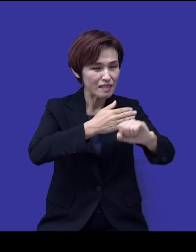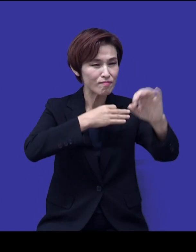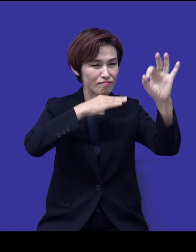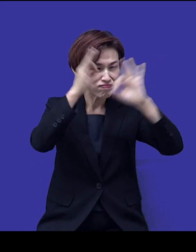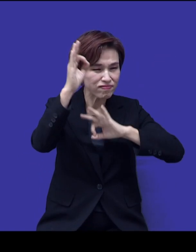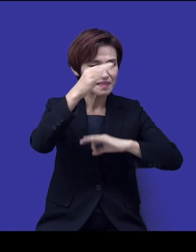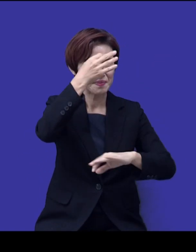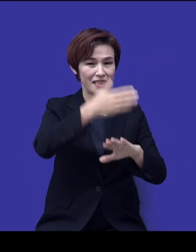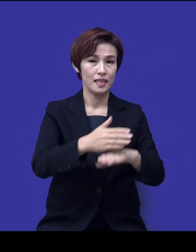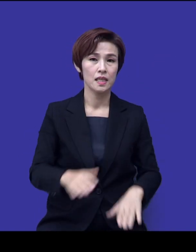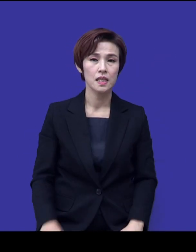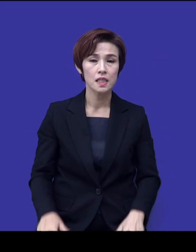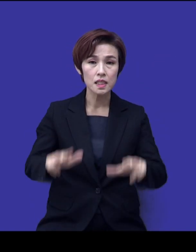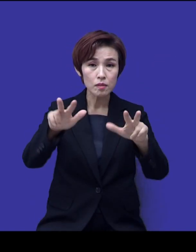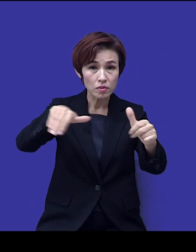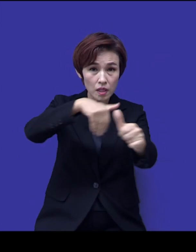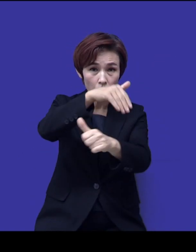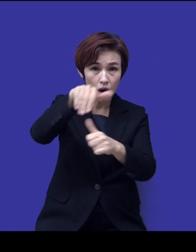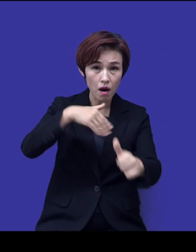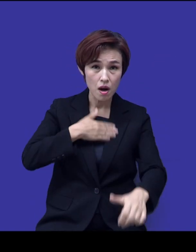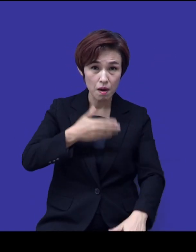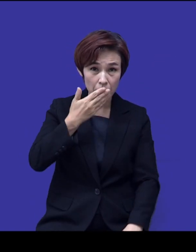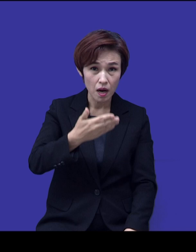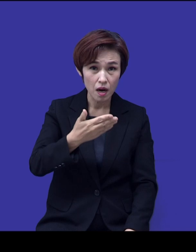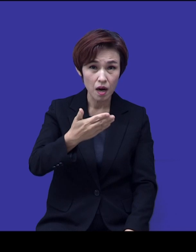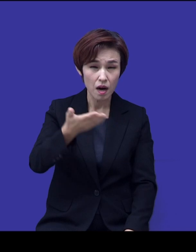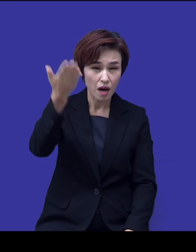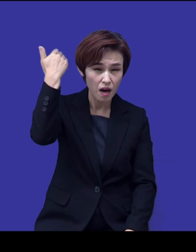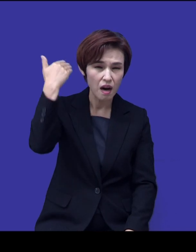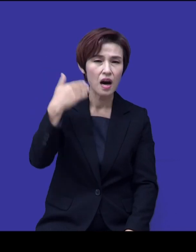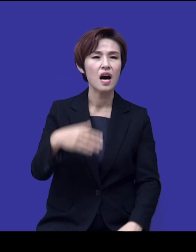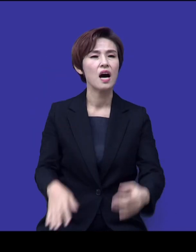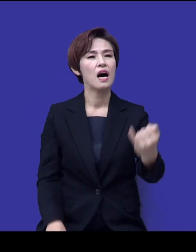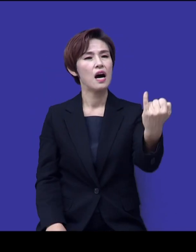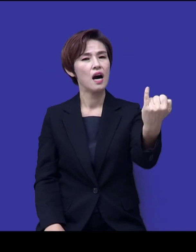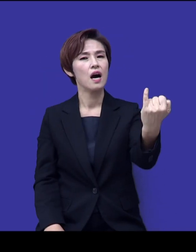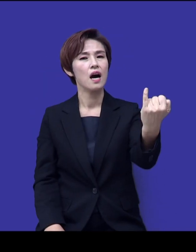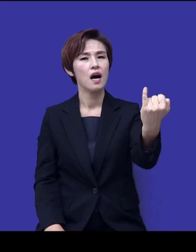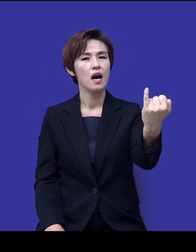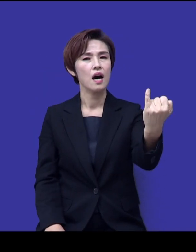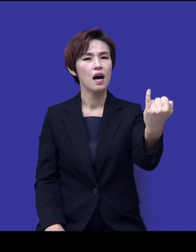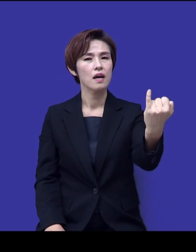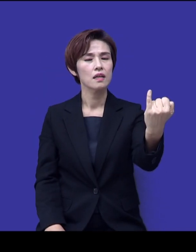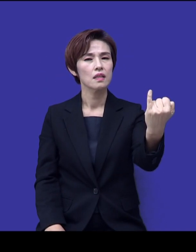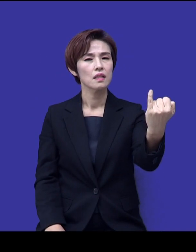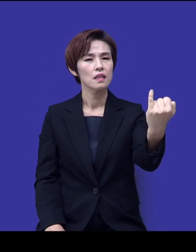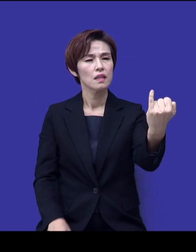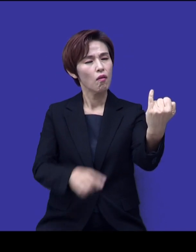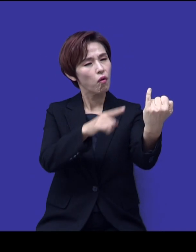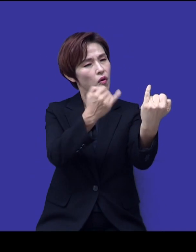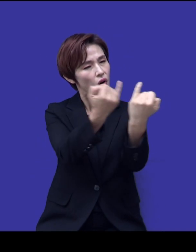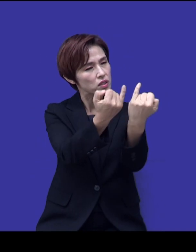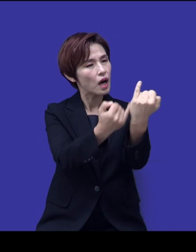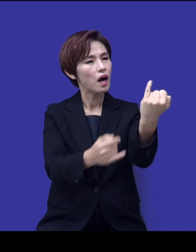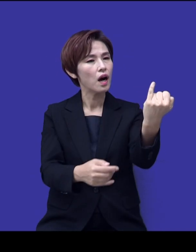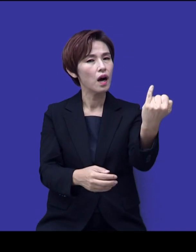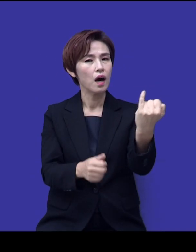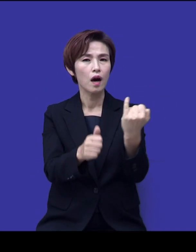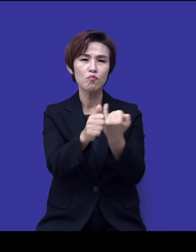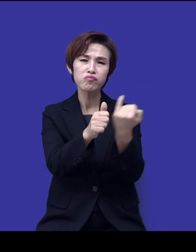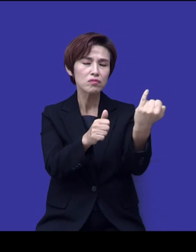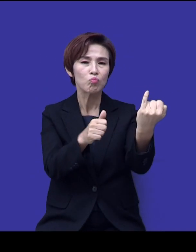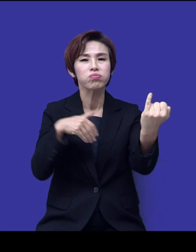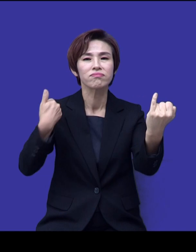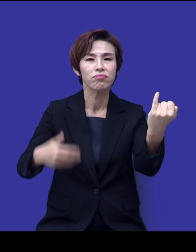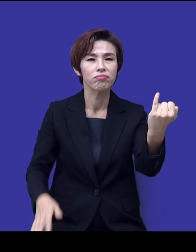안에 뭐 지금 상황이 어떤 건지 아니 그러니까 이제 저 사람 여자구나 아내인 줄 몰라서 집사람한테 그래서 너는 왜